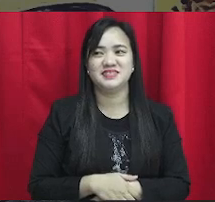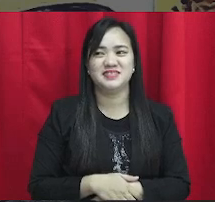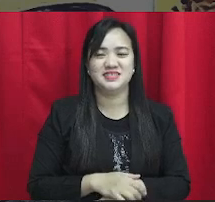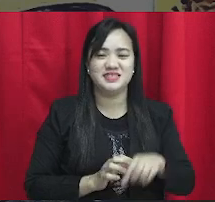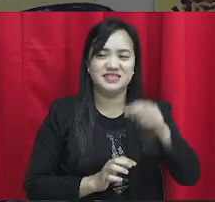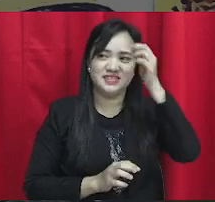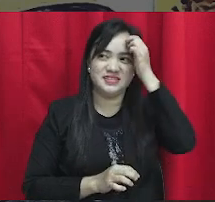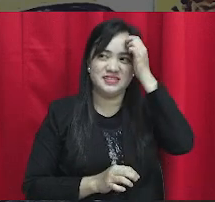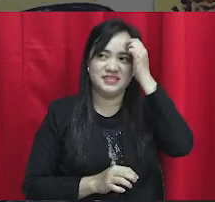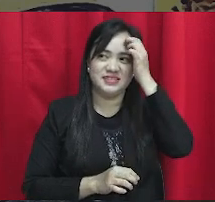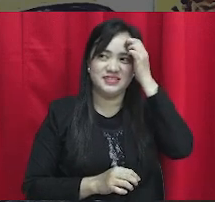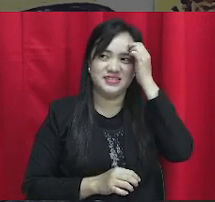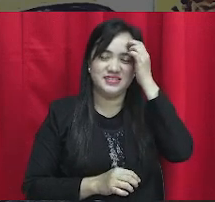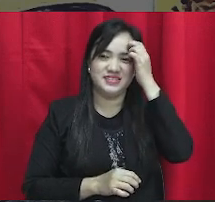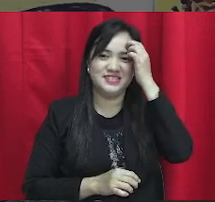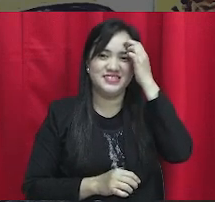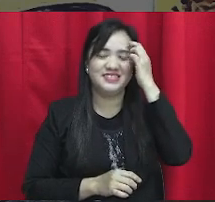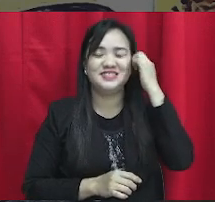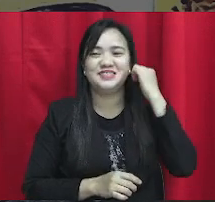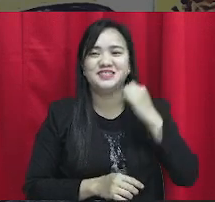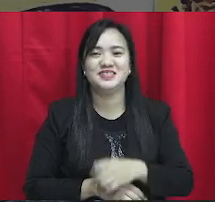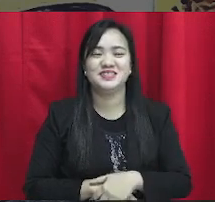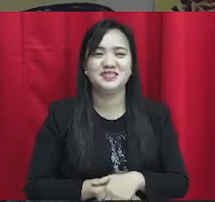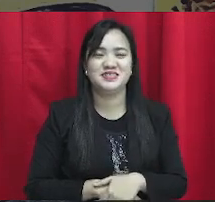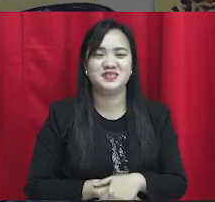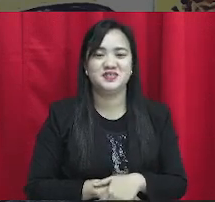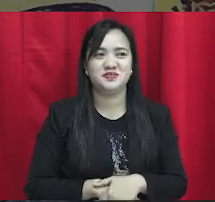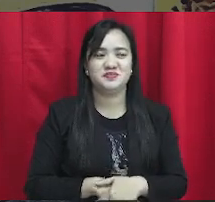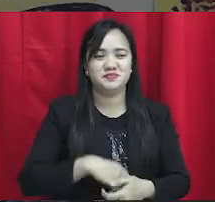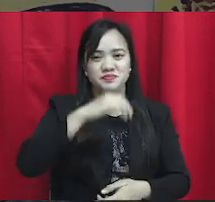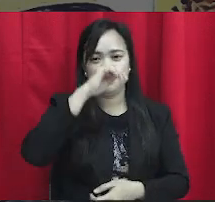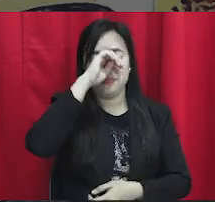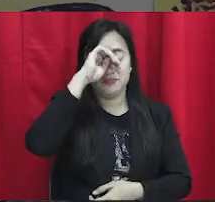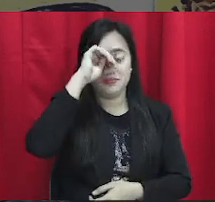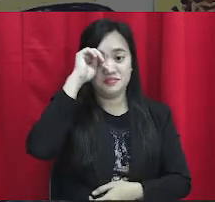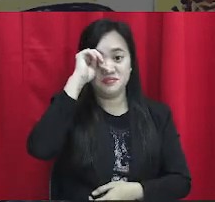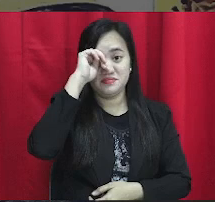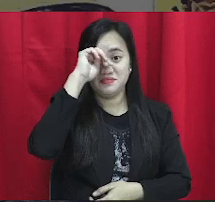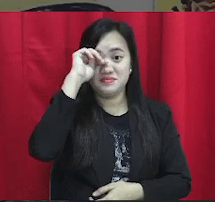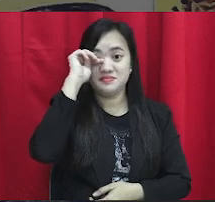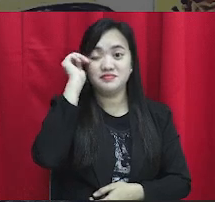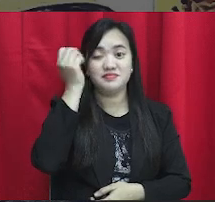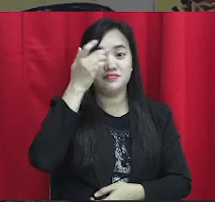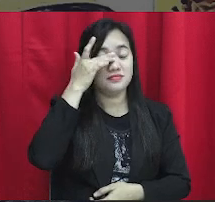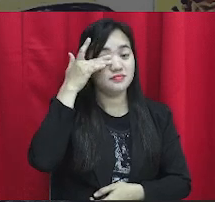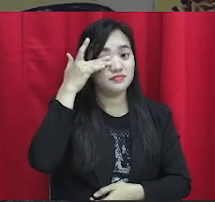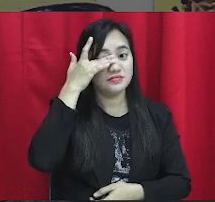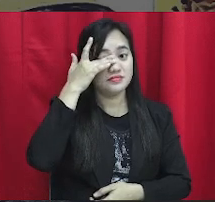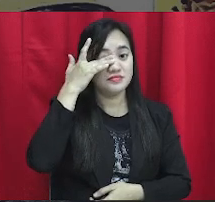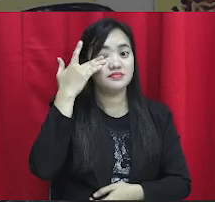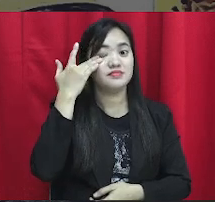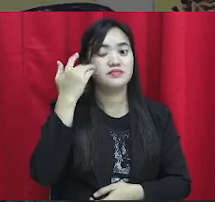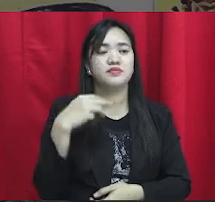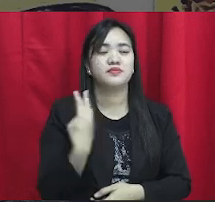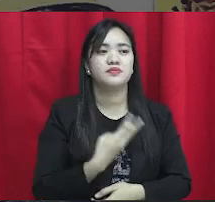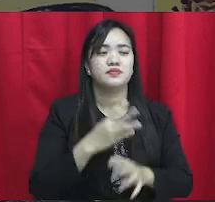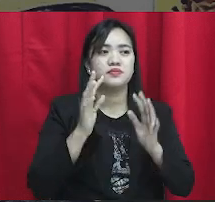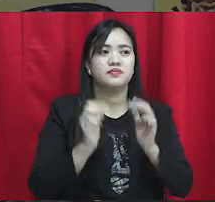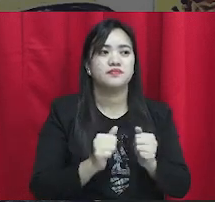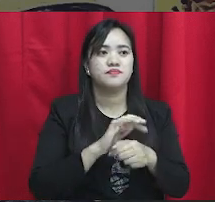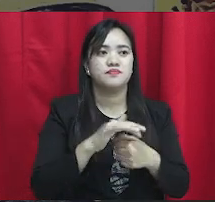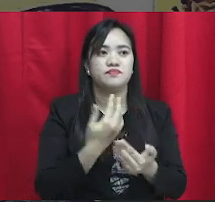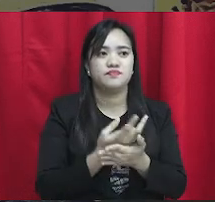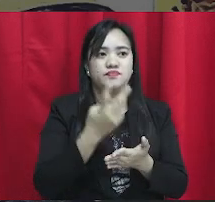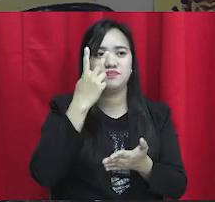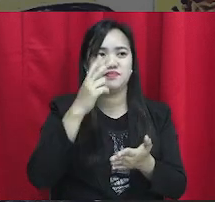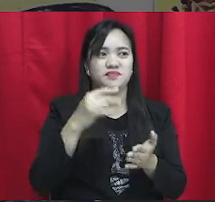games namin, ipapirate ka namin. actually, ano eh, nakikita nga namin dito na si tatay, parang mas bata pa